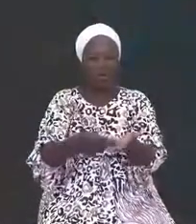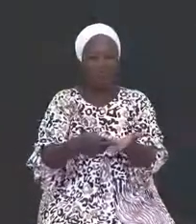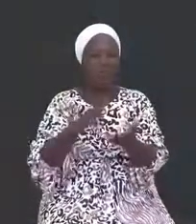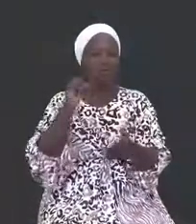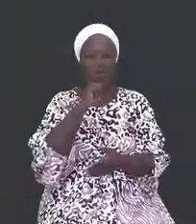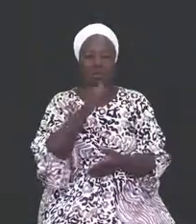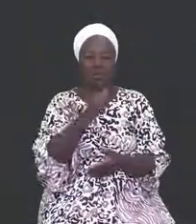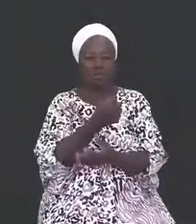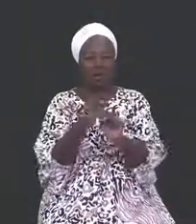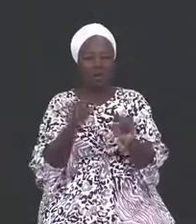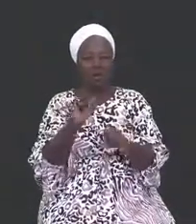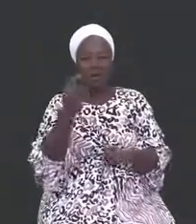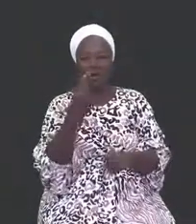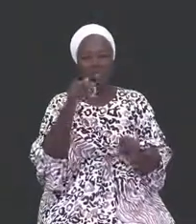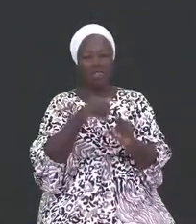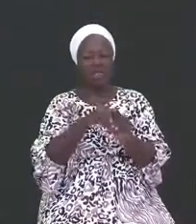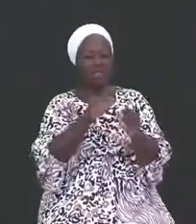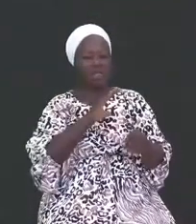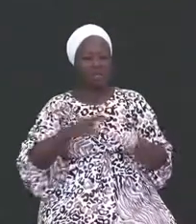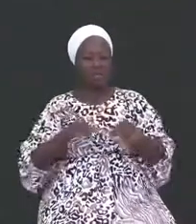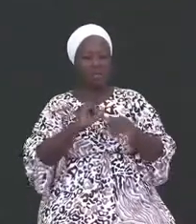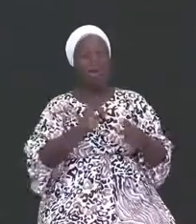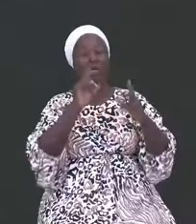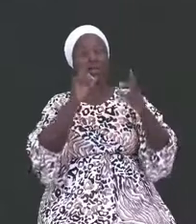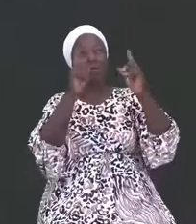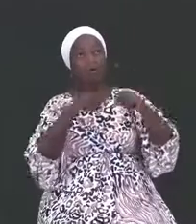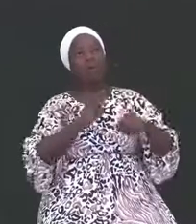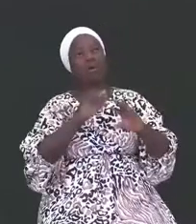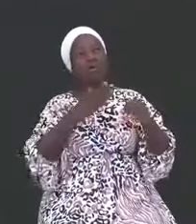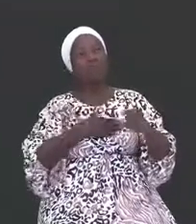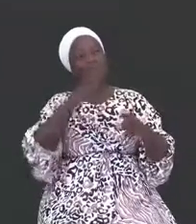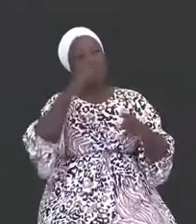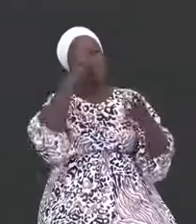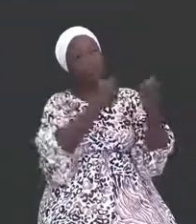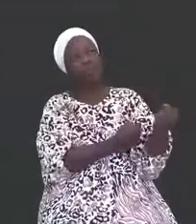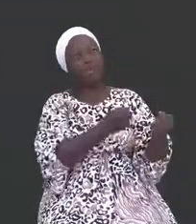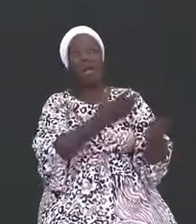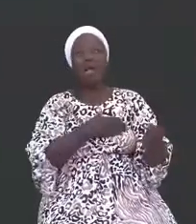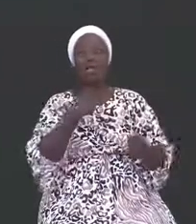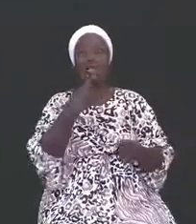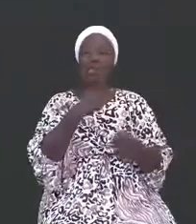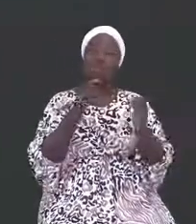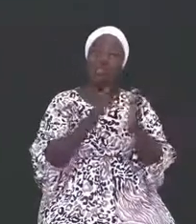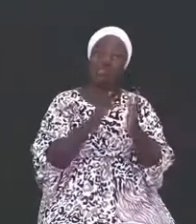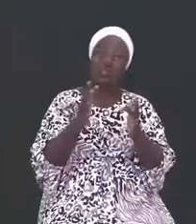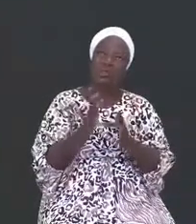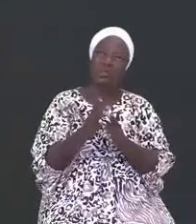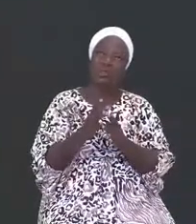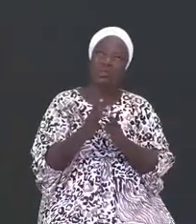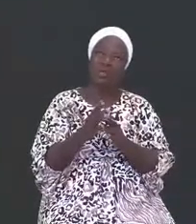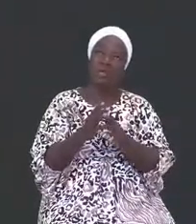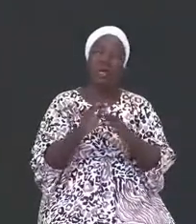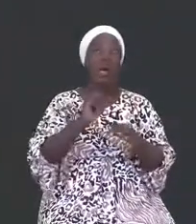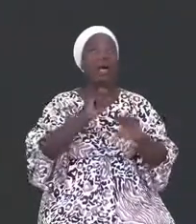Christ, je viens et je place ma foi et je dis, Seigneur, je